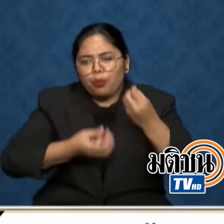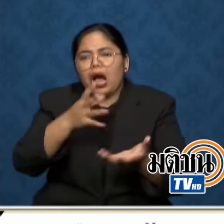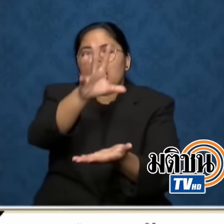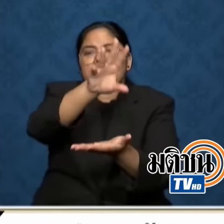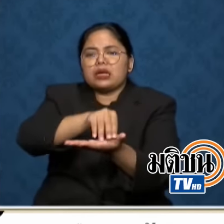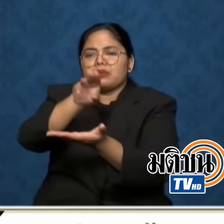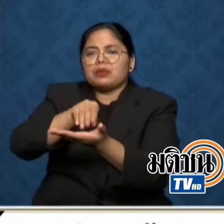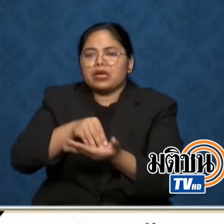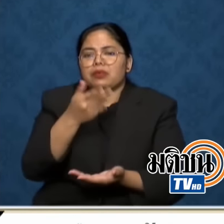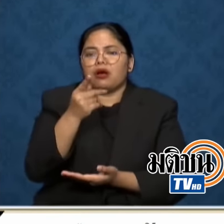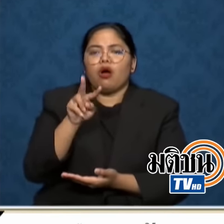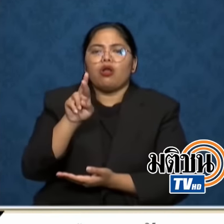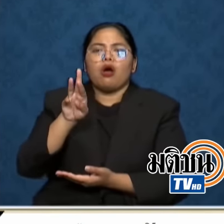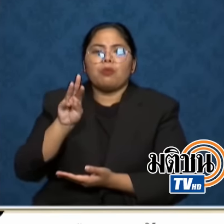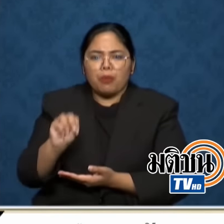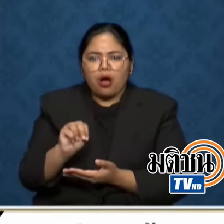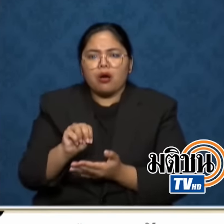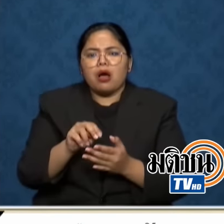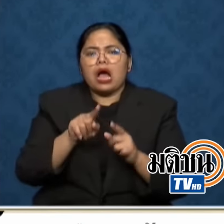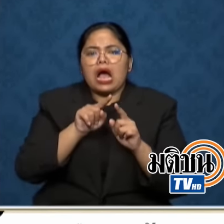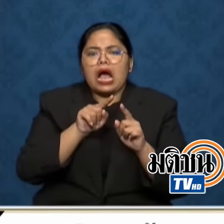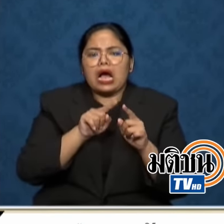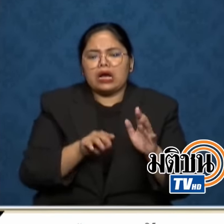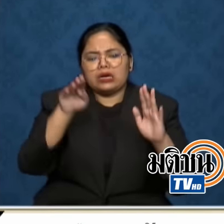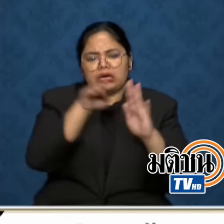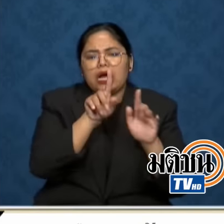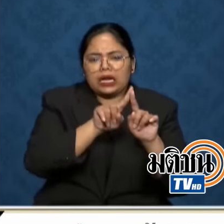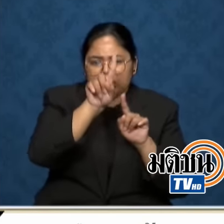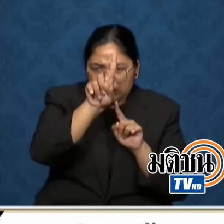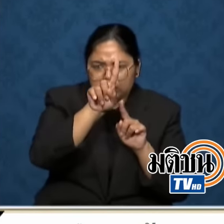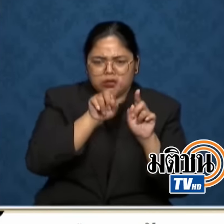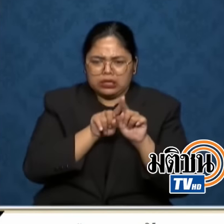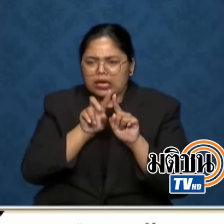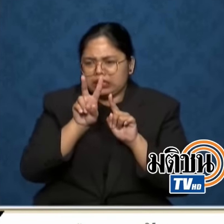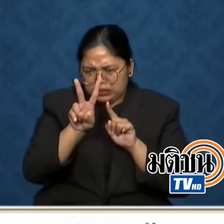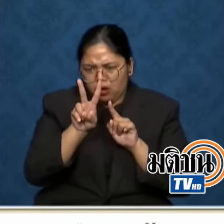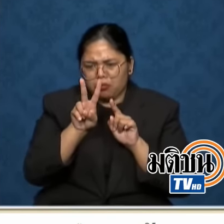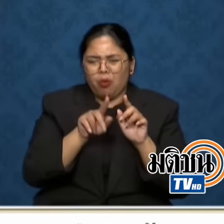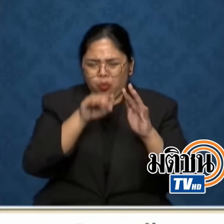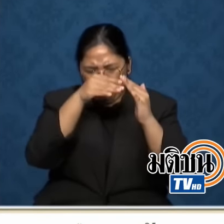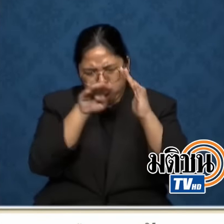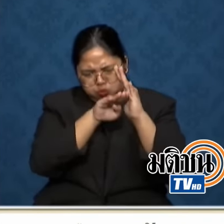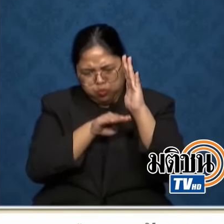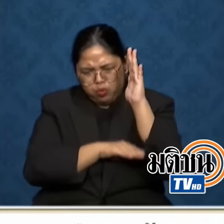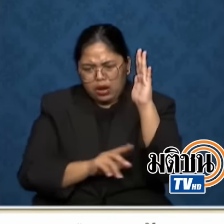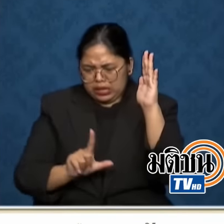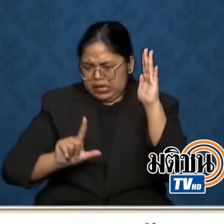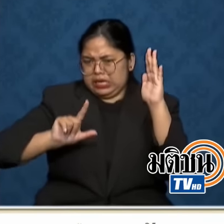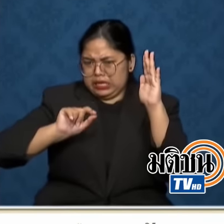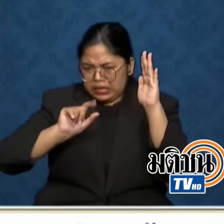ยื่นมานะครับซึ่งเป็นขั้นตอนที่2เขาเองเรากว่าจะได้เนี่ยมีอีกประมาณ10กว่าขั้นนะครับที่จะผ่านครม.ทักก้า